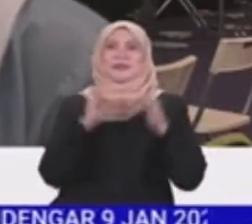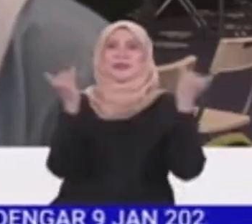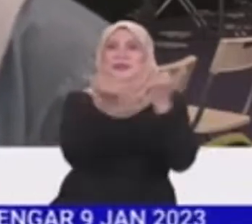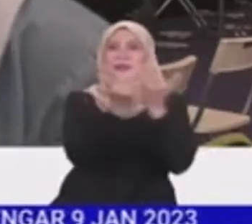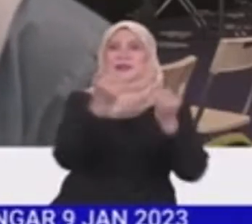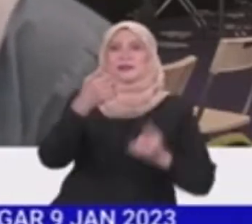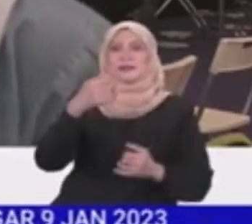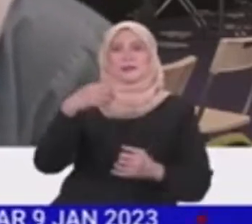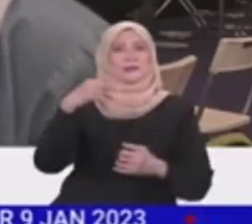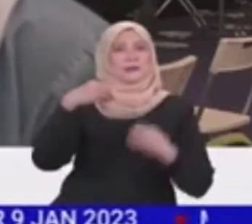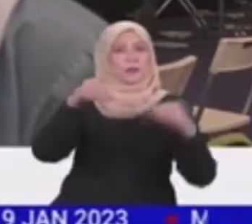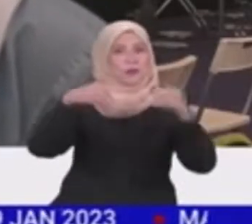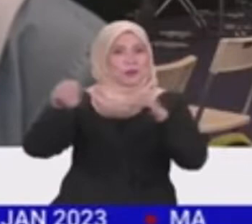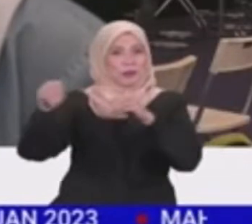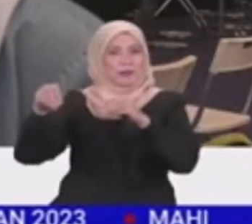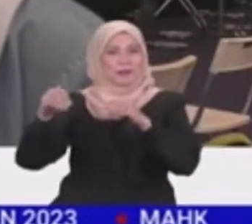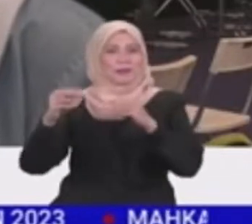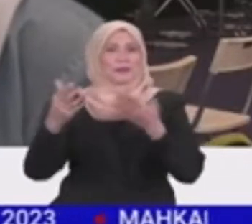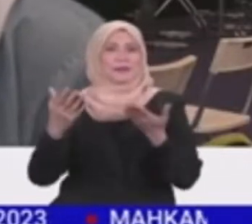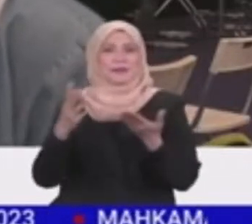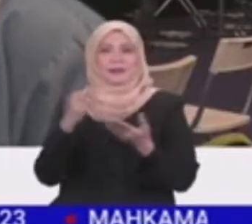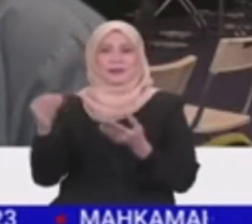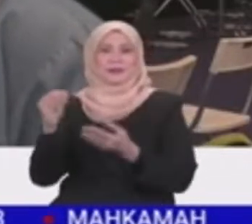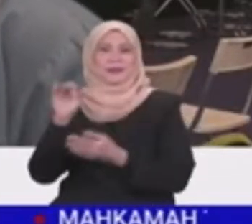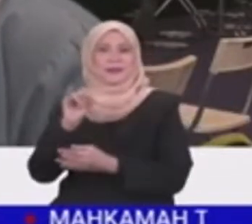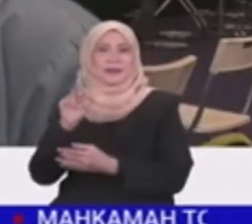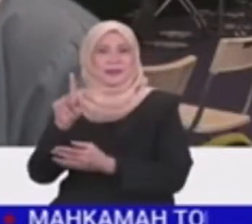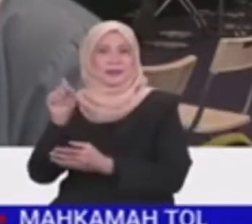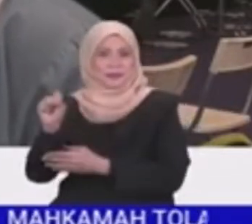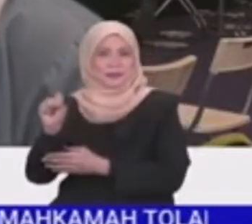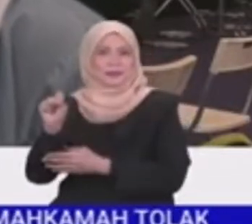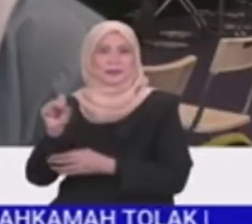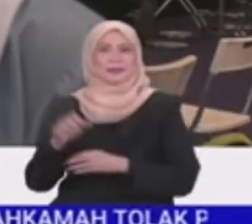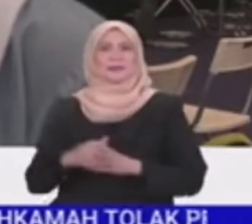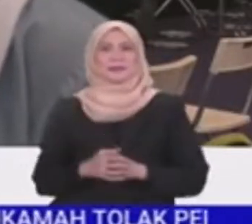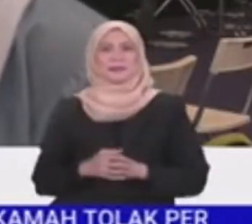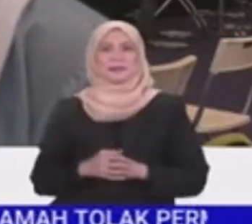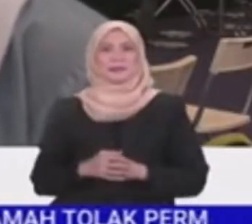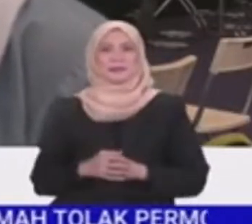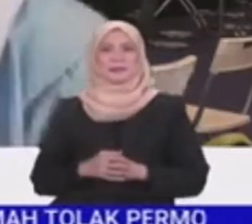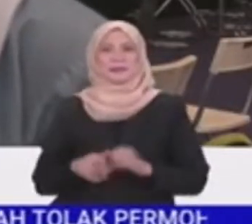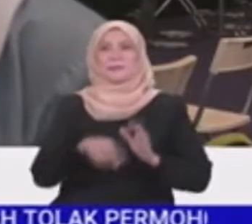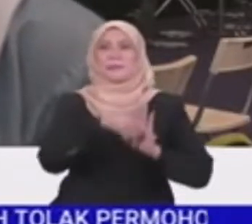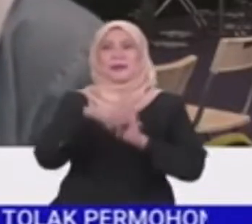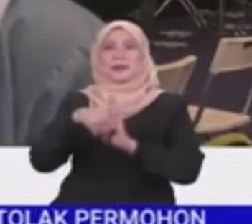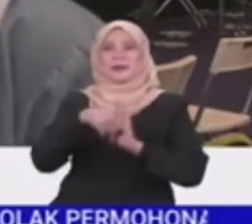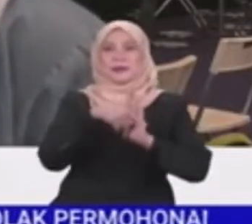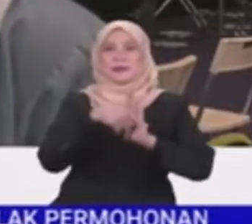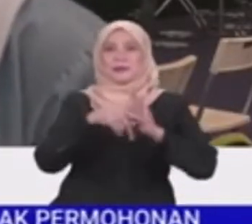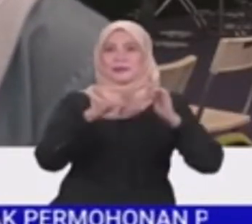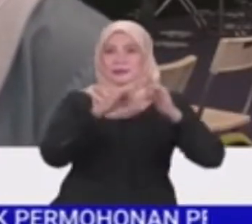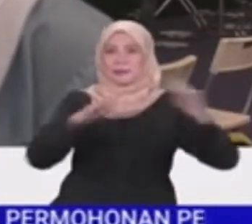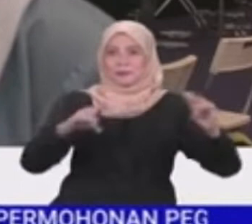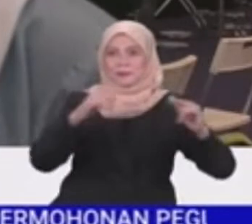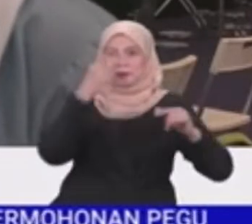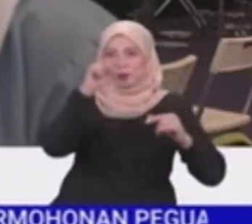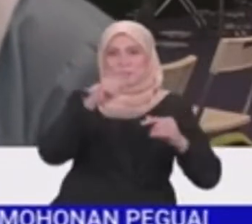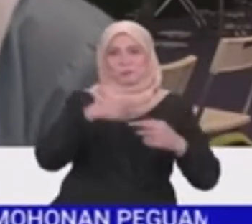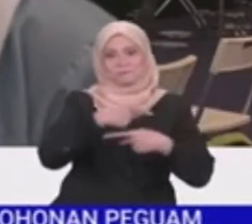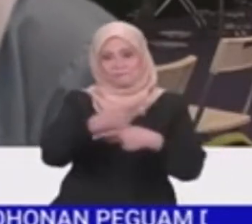yang mana kita akan temukan dengan usahawan IKS kita. Kita juga sediakan booth ataupun kemah untuk akses